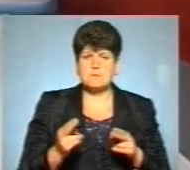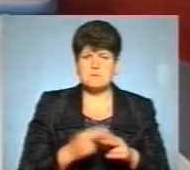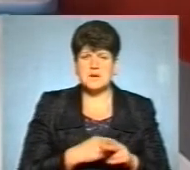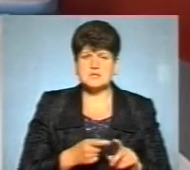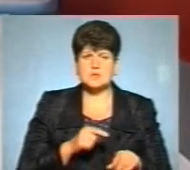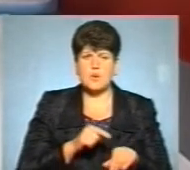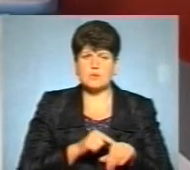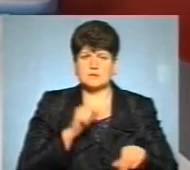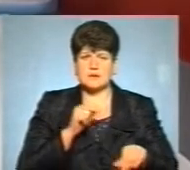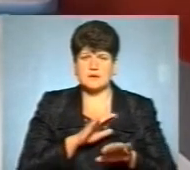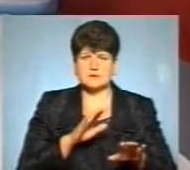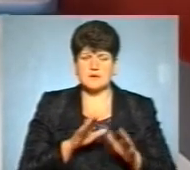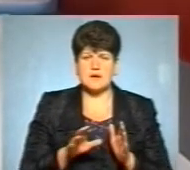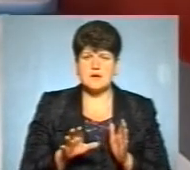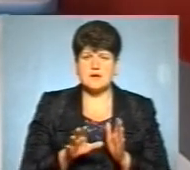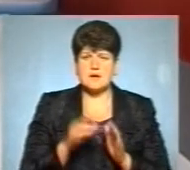Безконтактна економіка